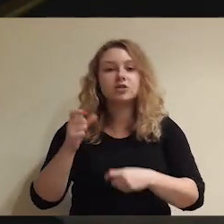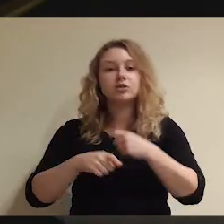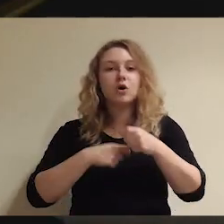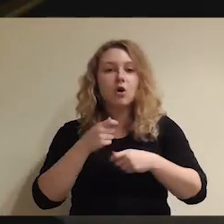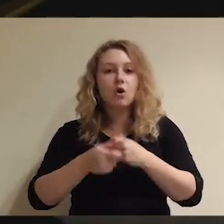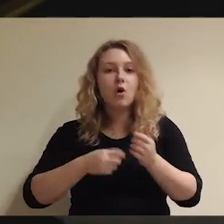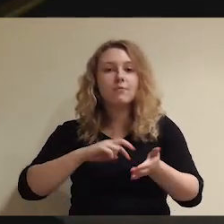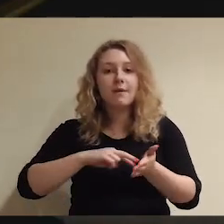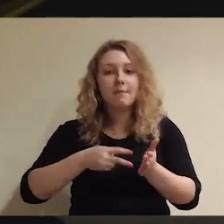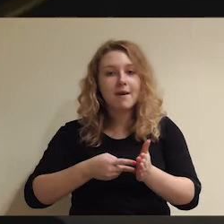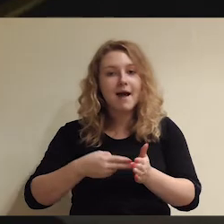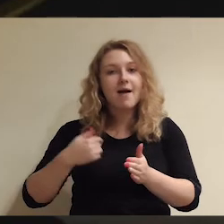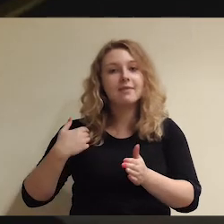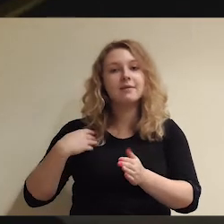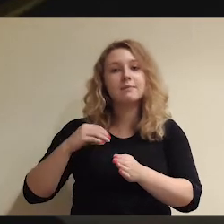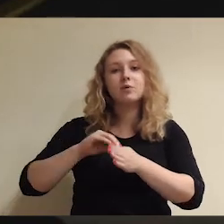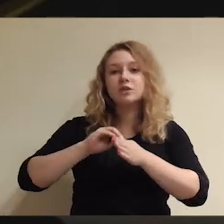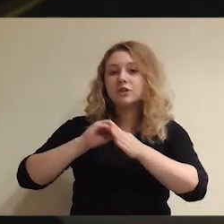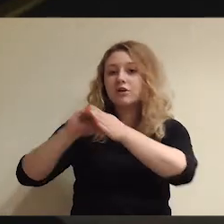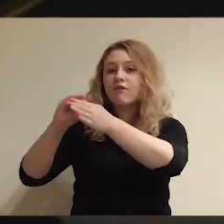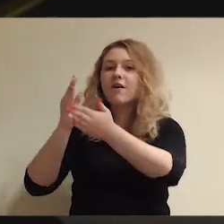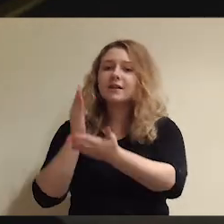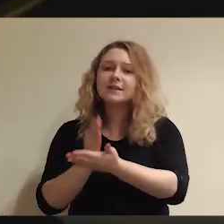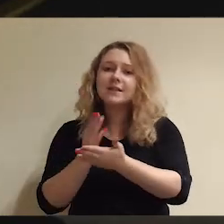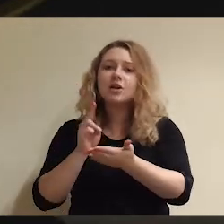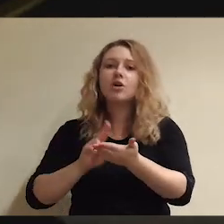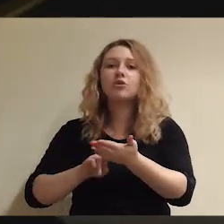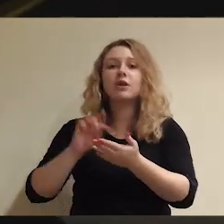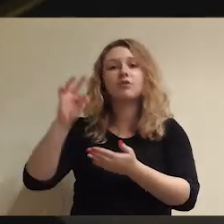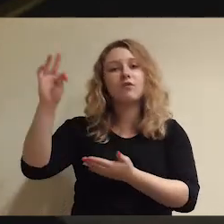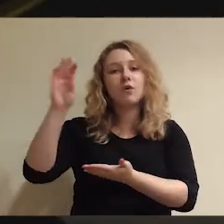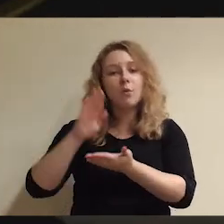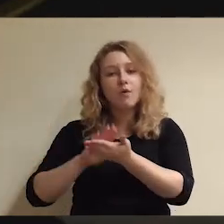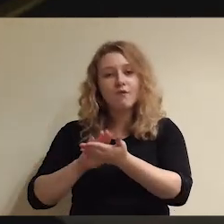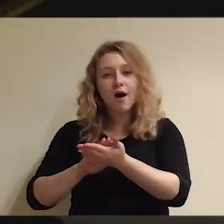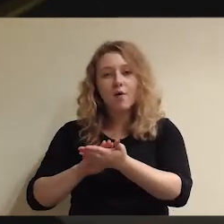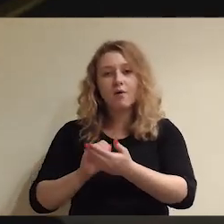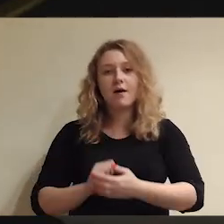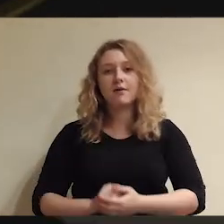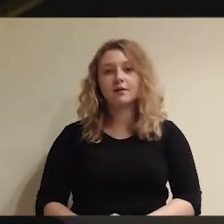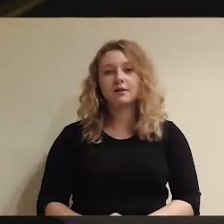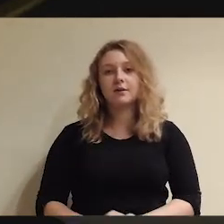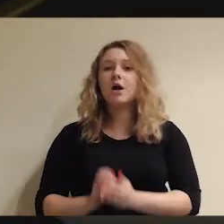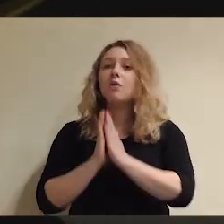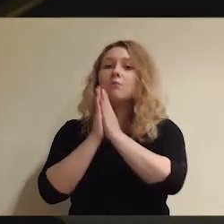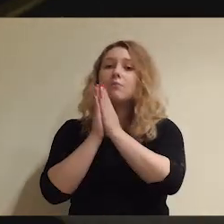i czyny były skierowane jedynie na Twoją chwałę.